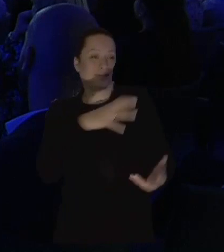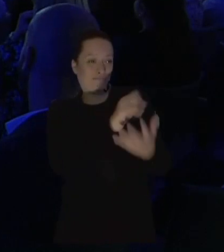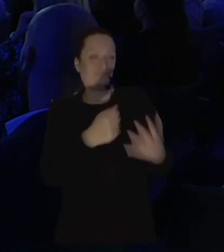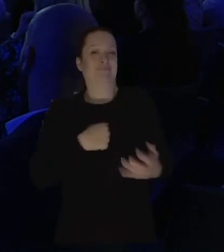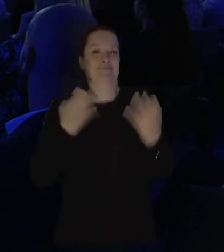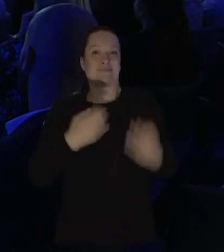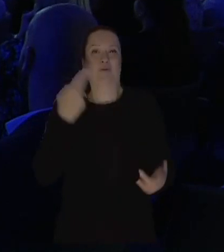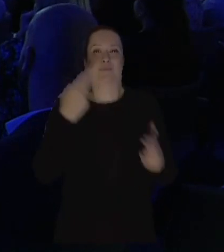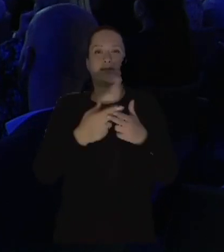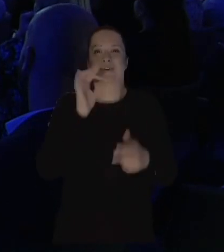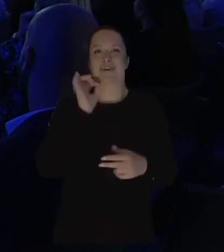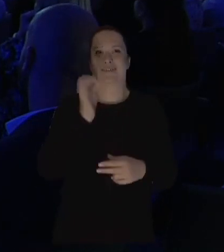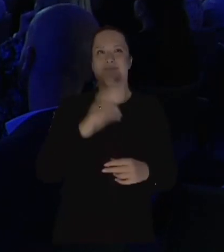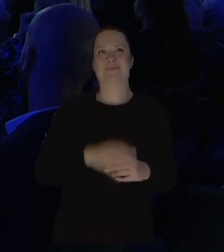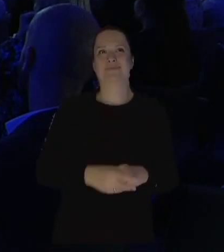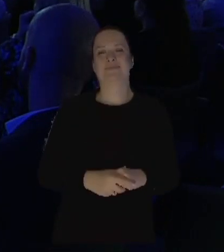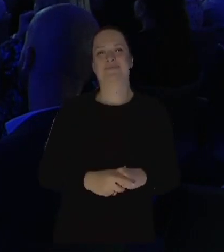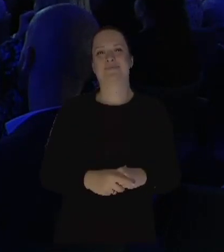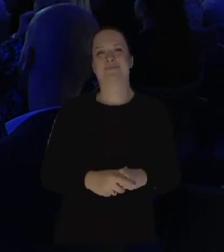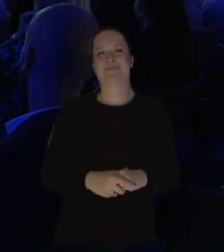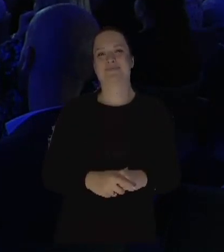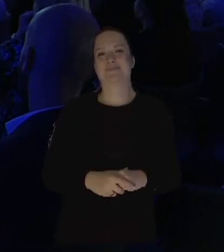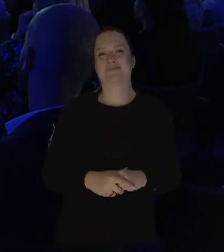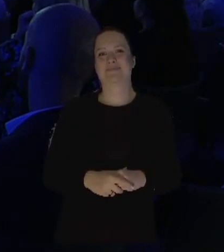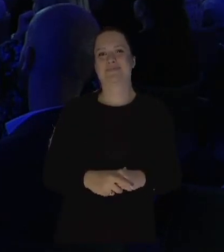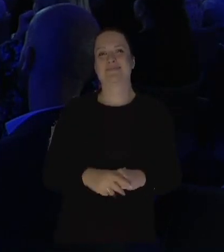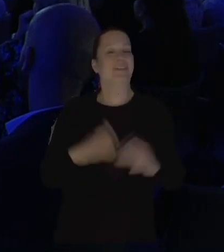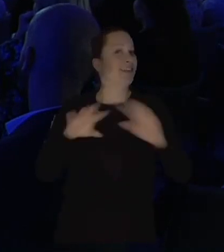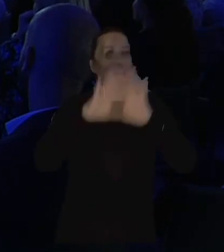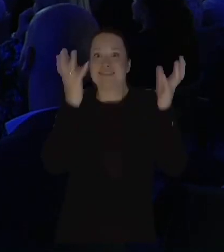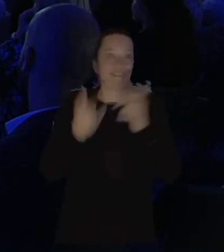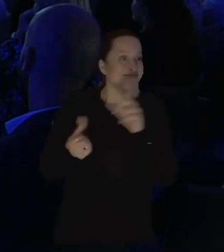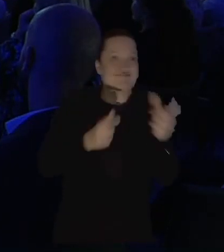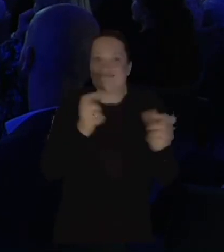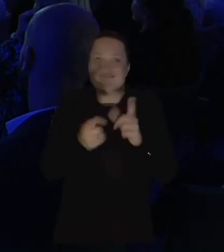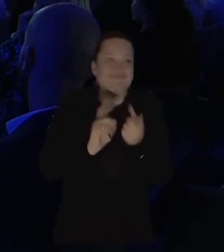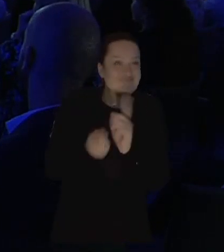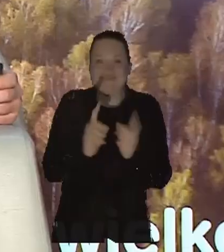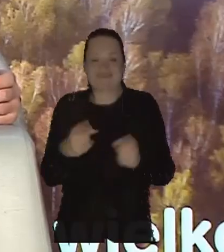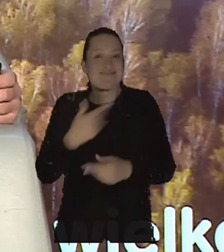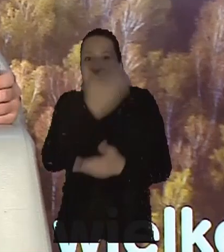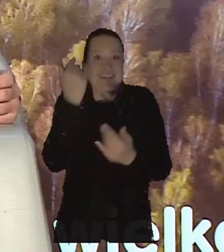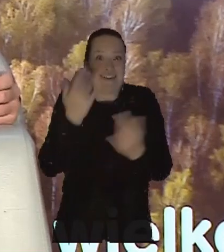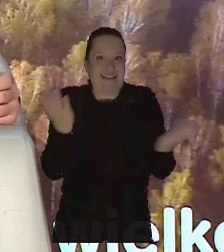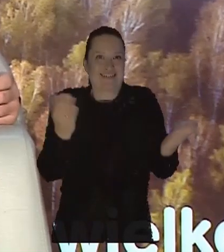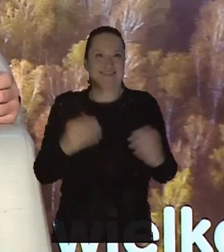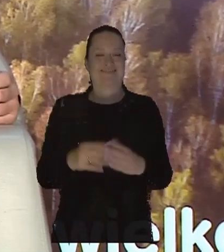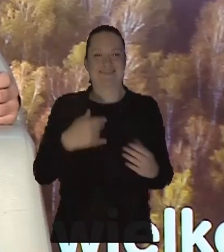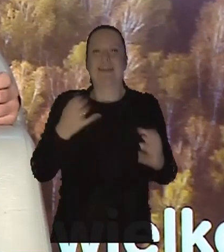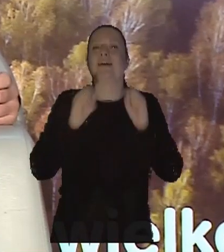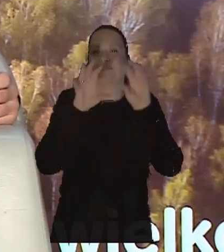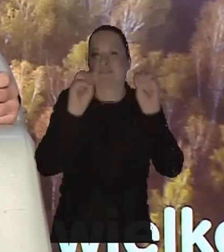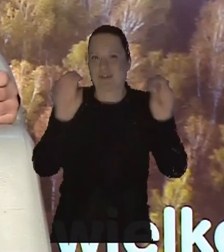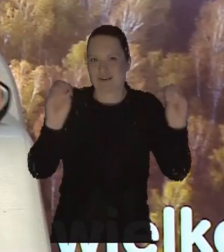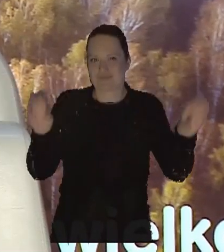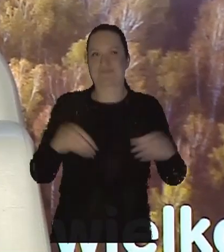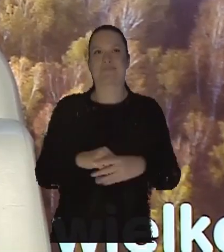widzicie państwo, to wszystko dzieje się na bieżąco i tak naprawdę nikt nic nie wie. Wyjaśnijmy, o co chodzi.